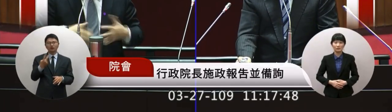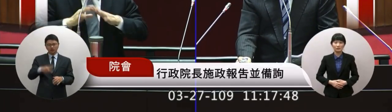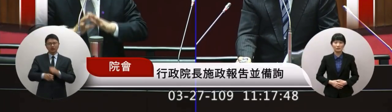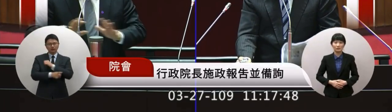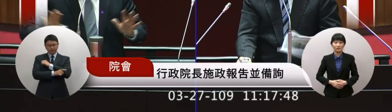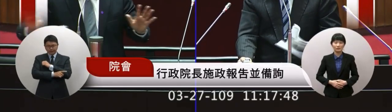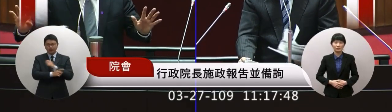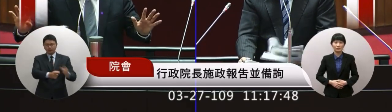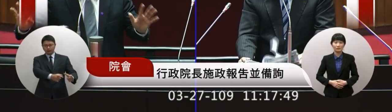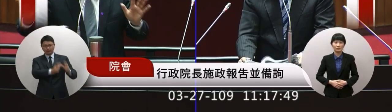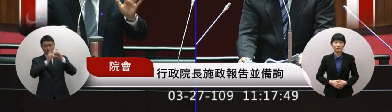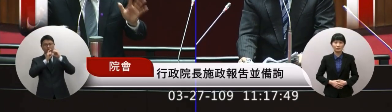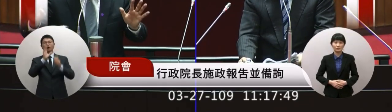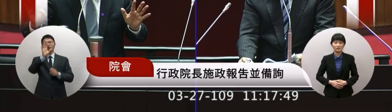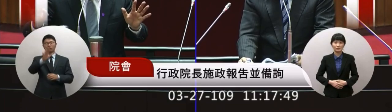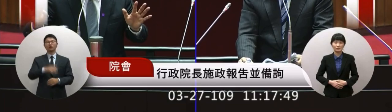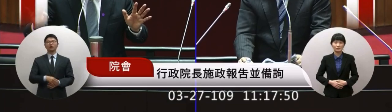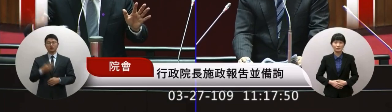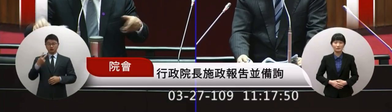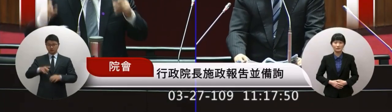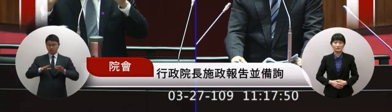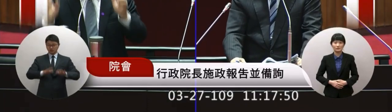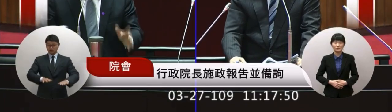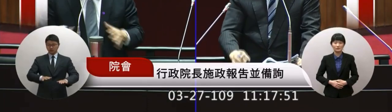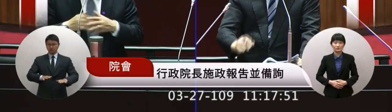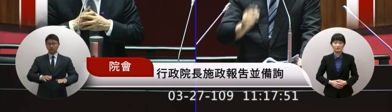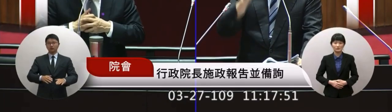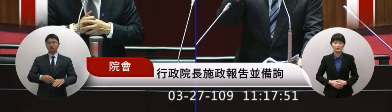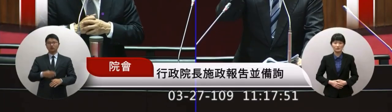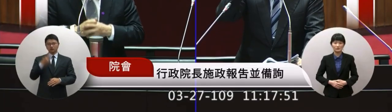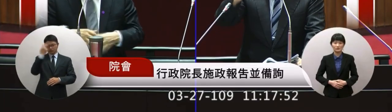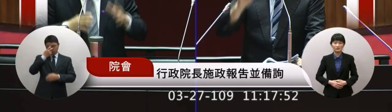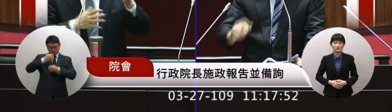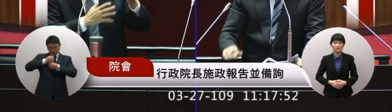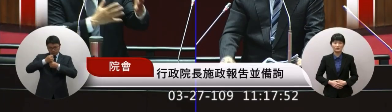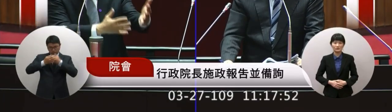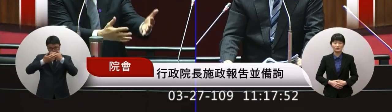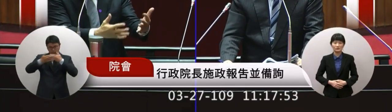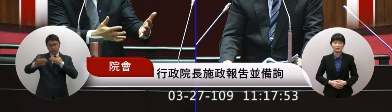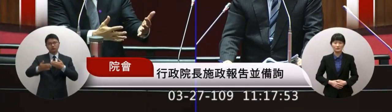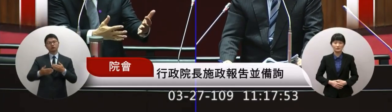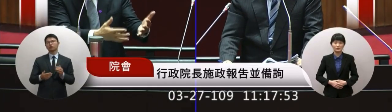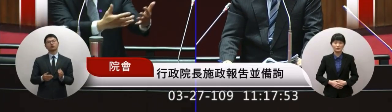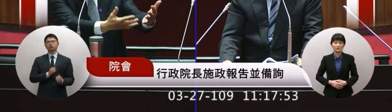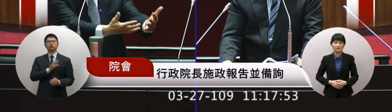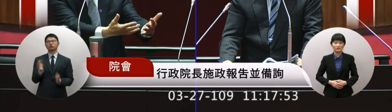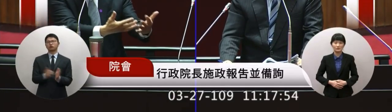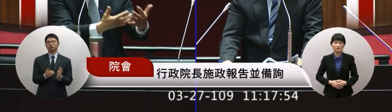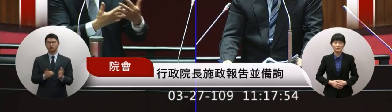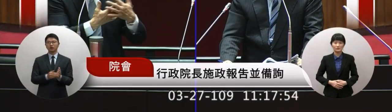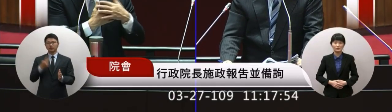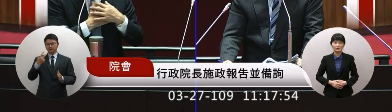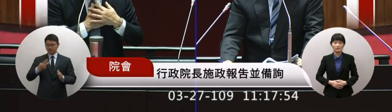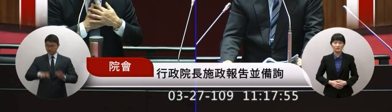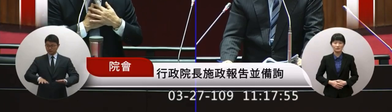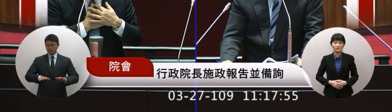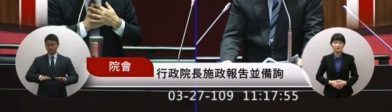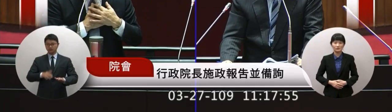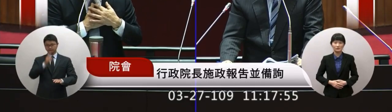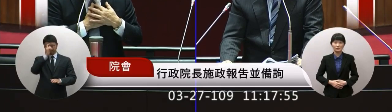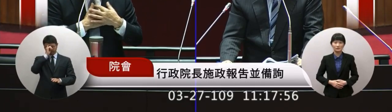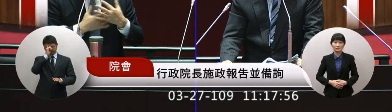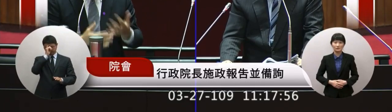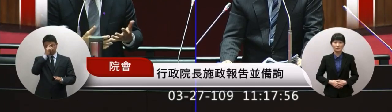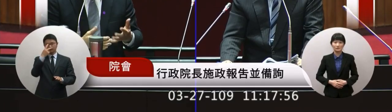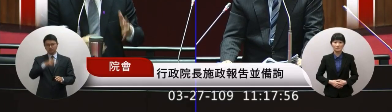回来，而且现在已经出关了。现在我们很希望能够继续把国人同胞接